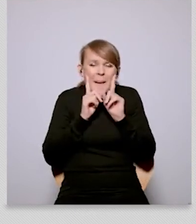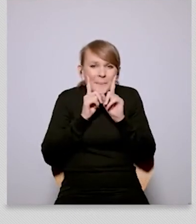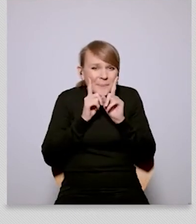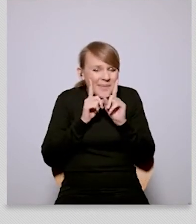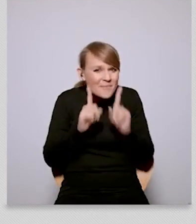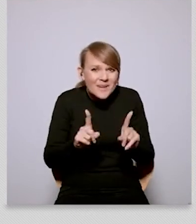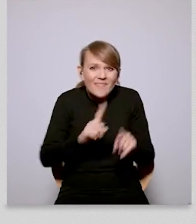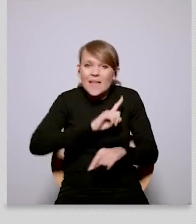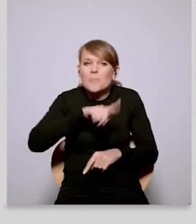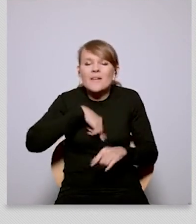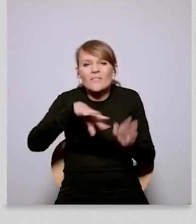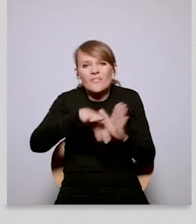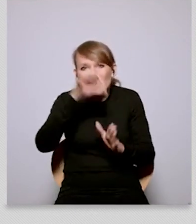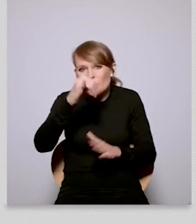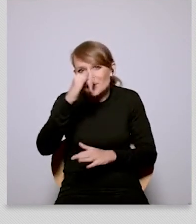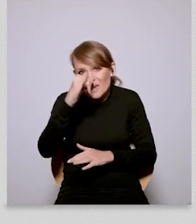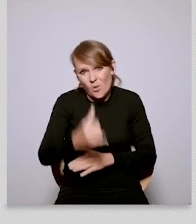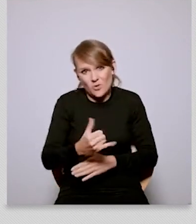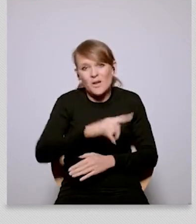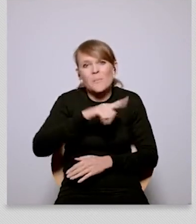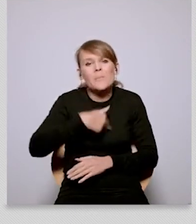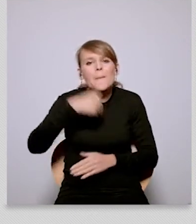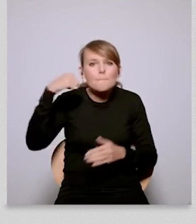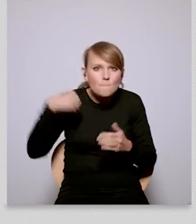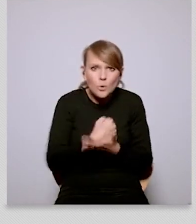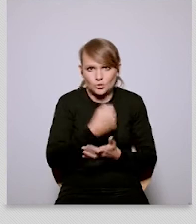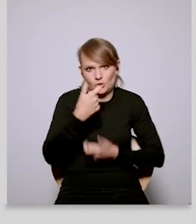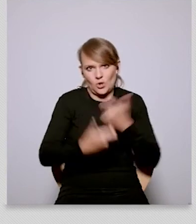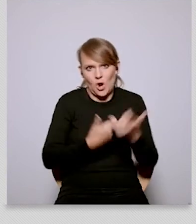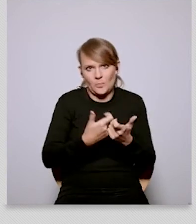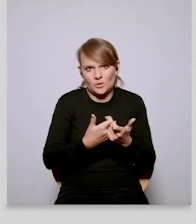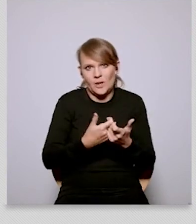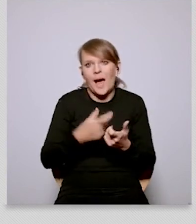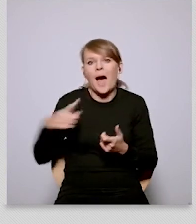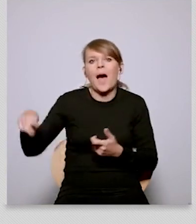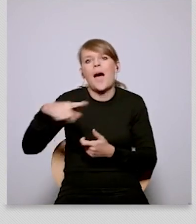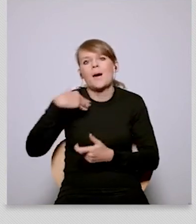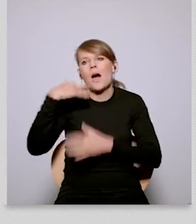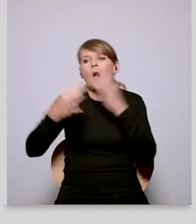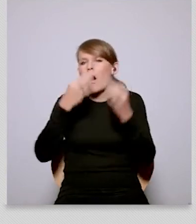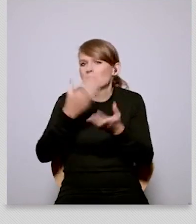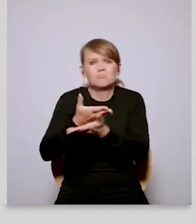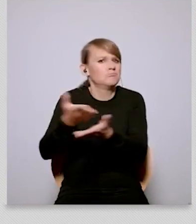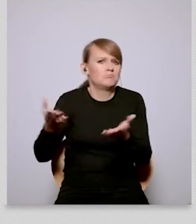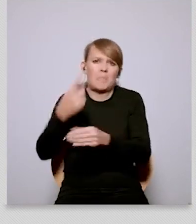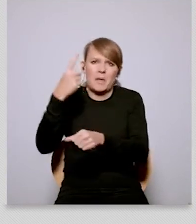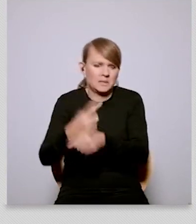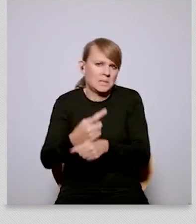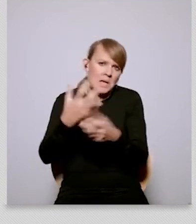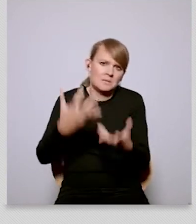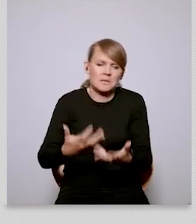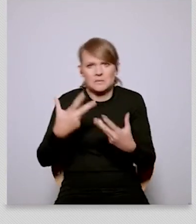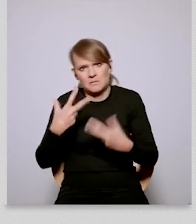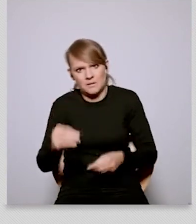my musimy to zrobić a sprzedawa to społeczeństwo jako wybór jednak i pod koniec tego tygodnia